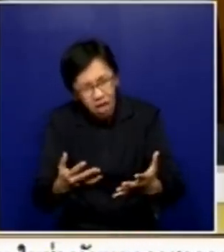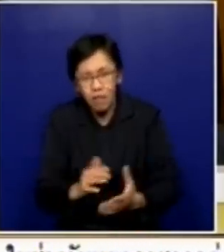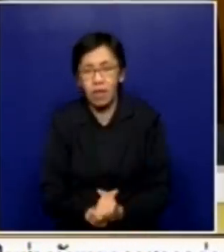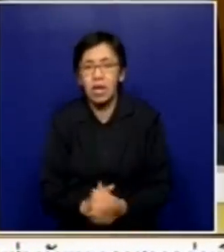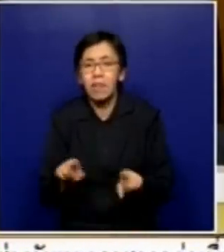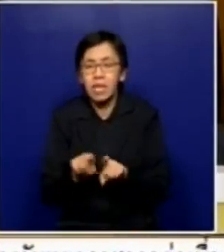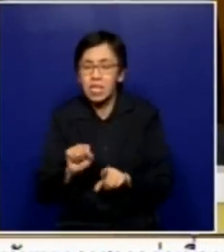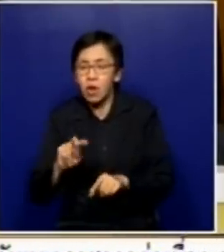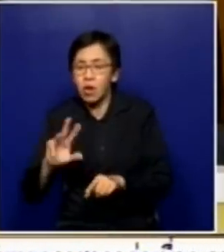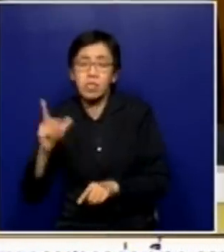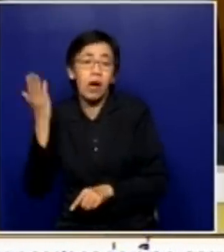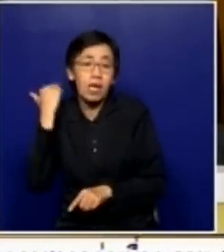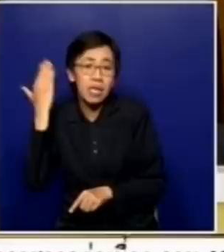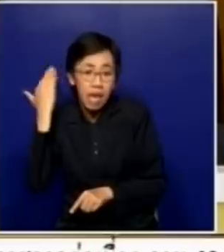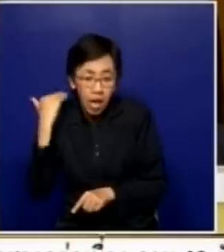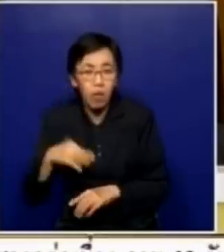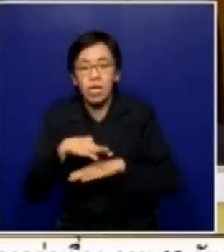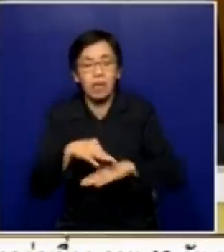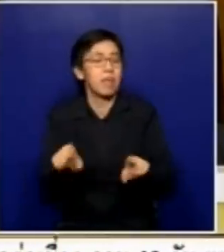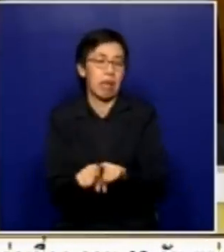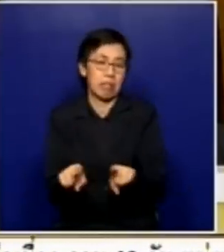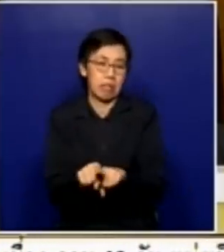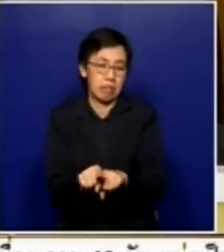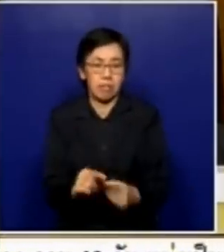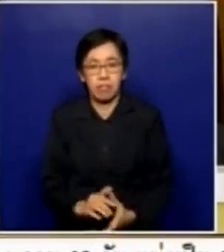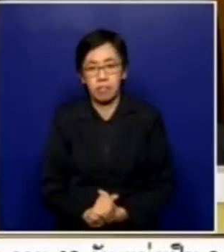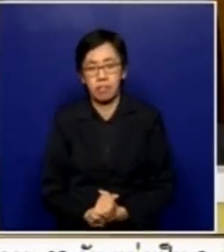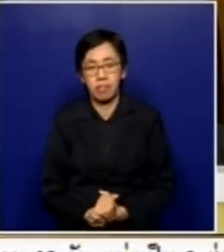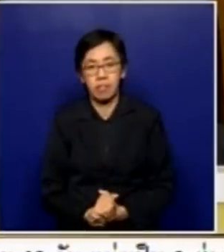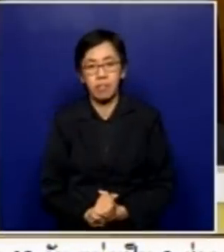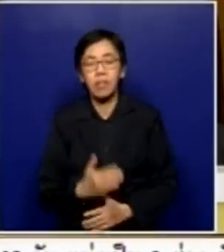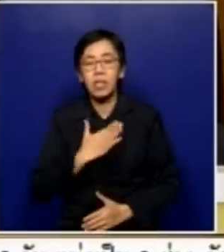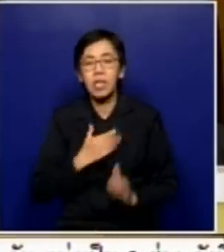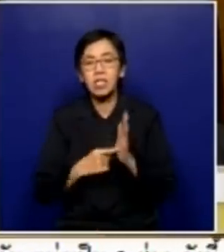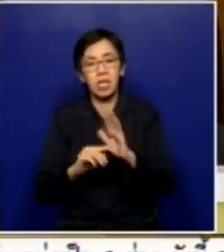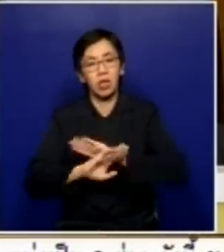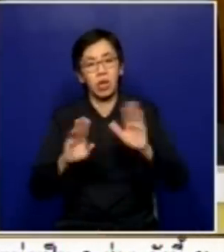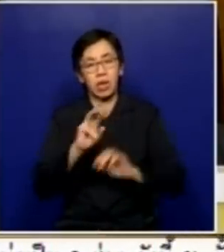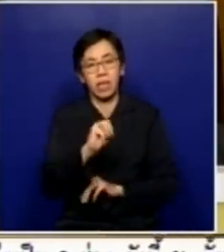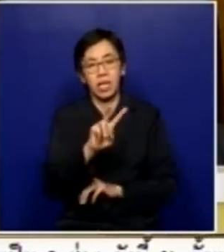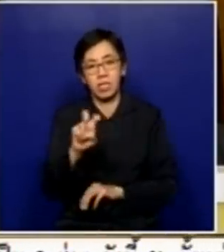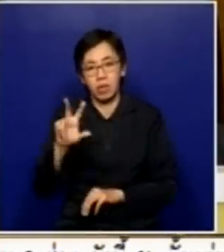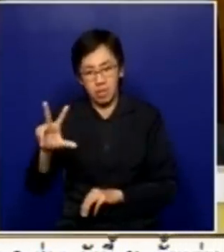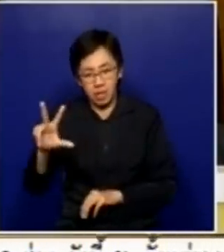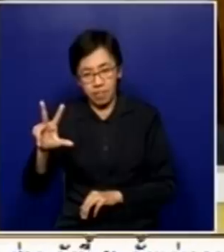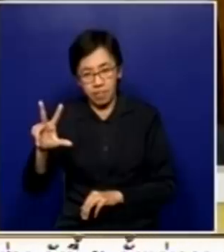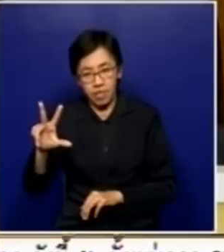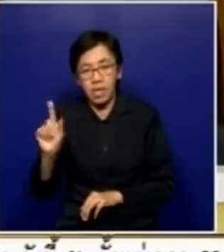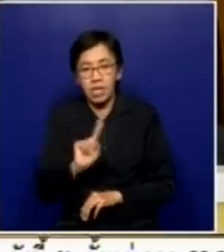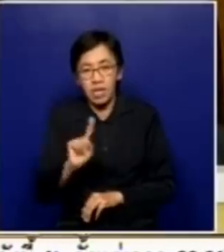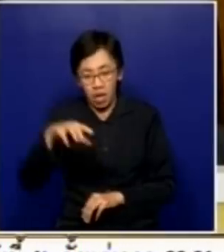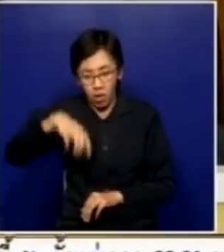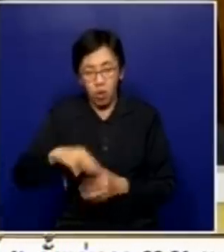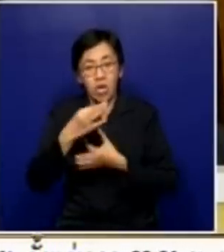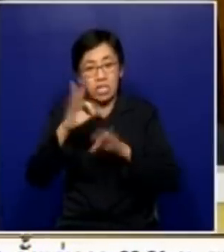วที่กมาจากการแต่งตั้งทั้งสิ้นเราจเสนอใหยกเลิกมาตรา 203 ที่ว่าด้วยที่มาองคกอิส